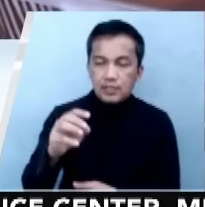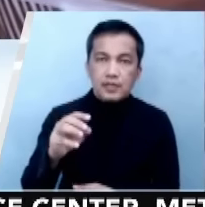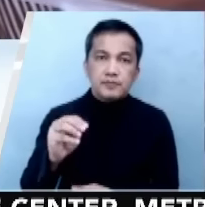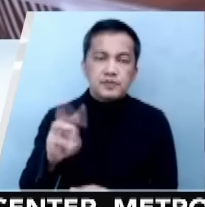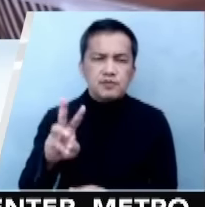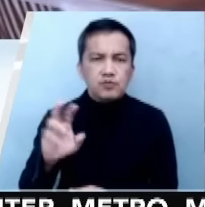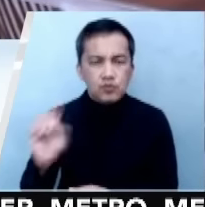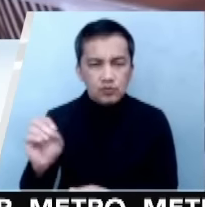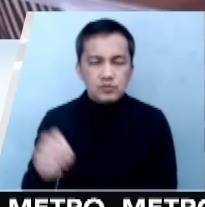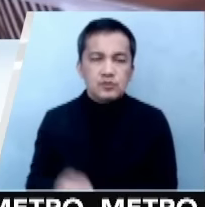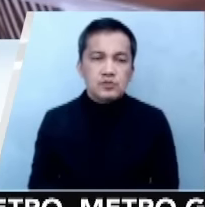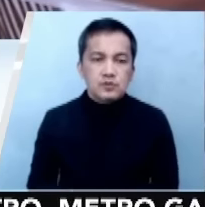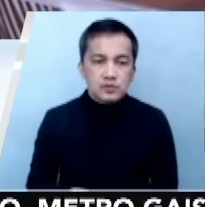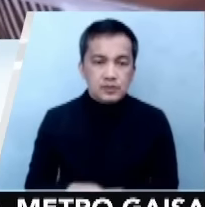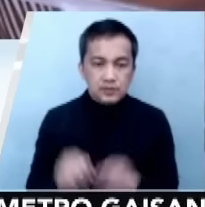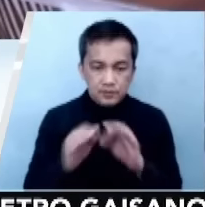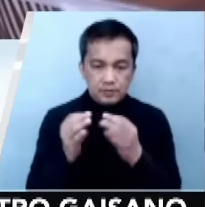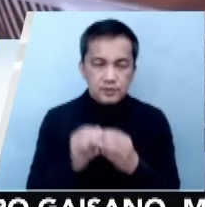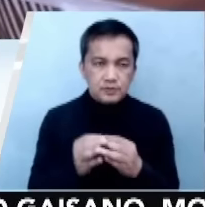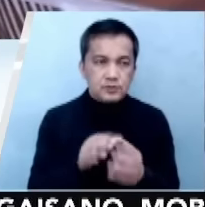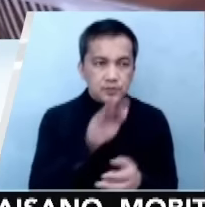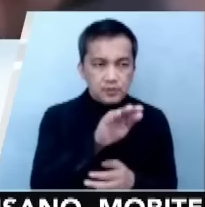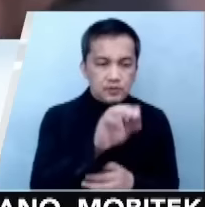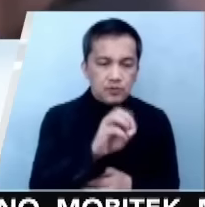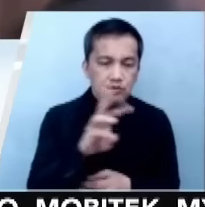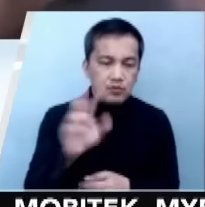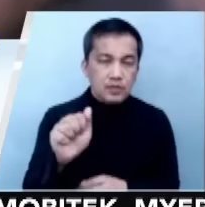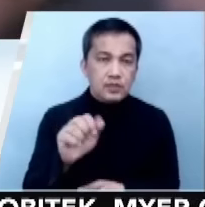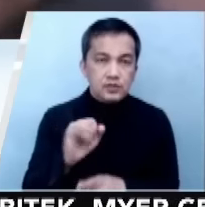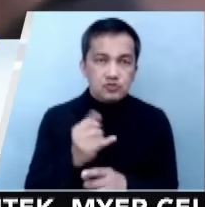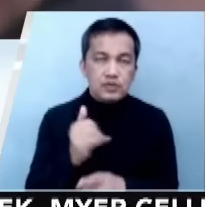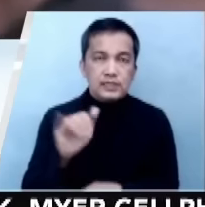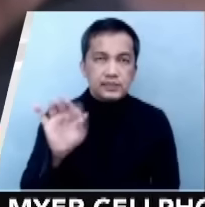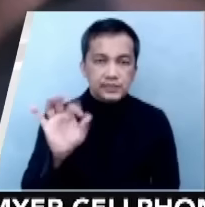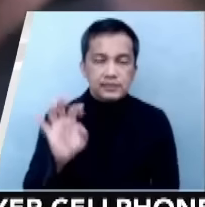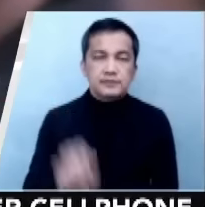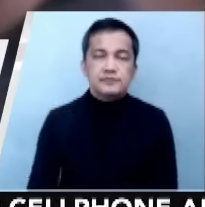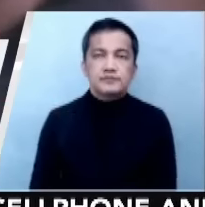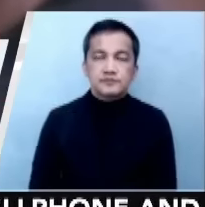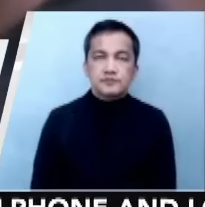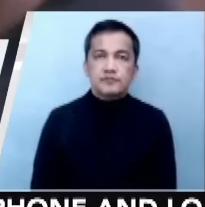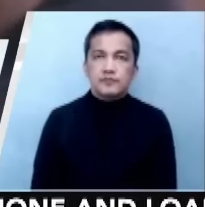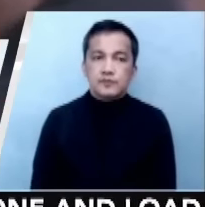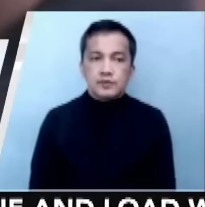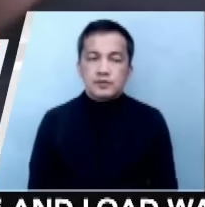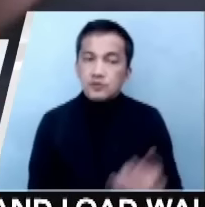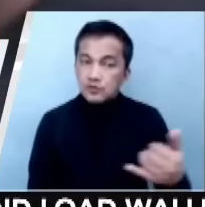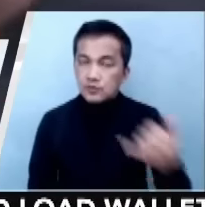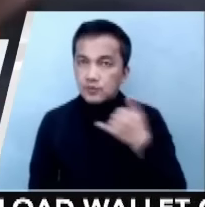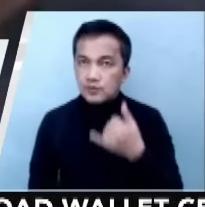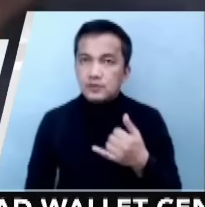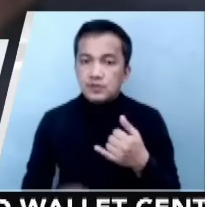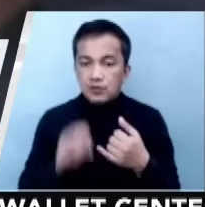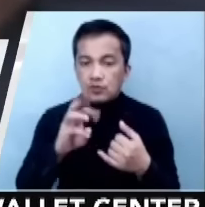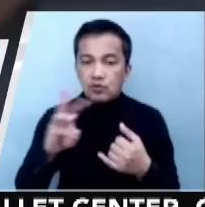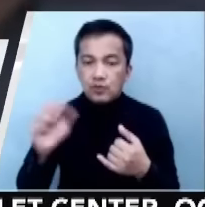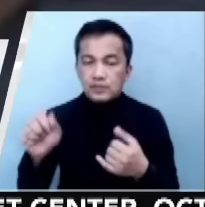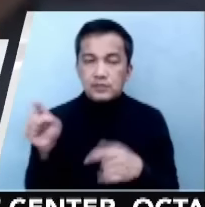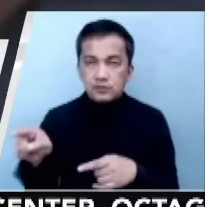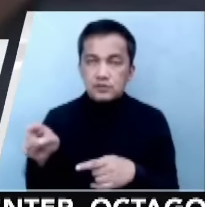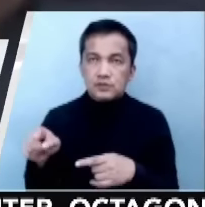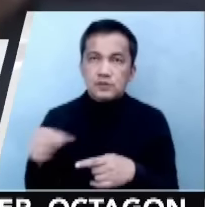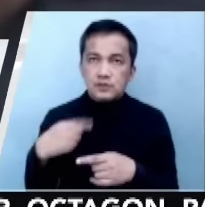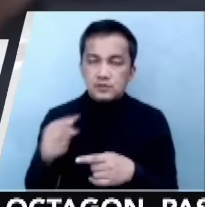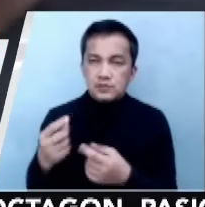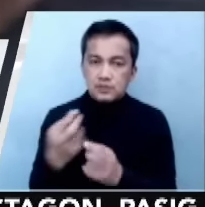Lumapit din ang pamilya sa OWA July 19. Nung tumawag po kayo sa amin, nandun na po yung OWA. Kaya po nakapag-reply na kaagad